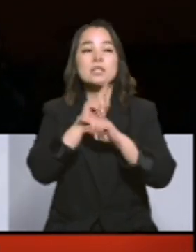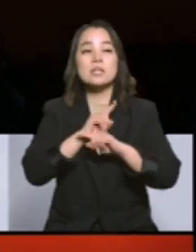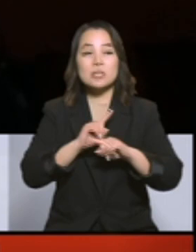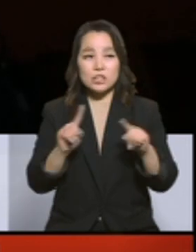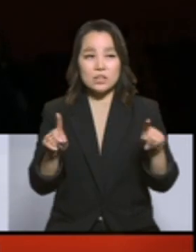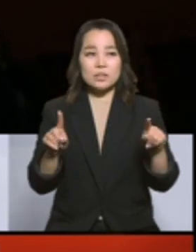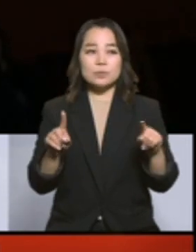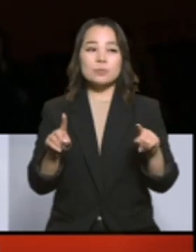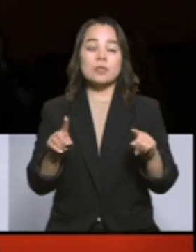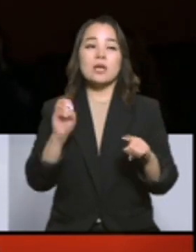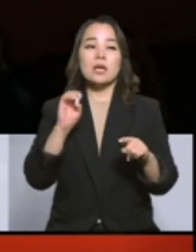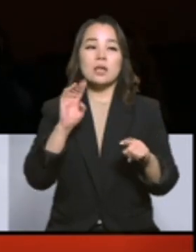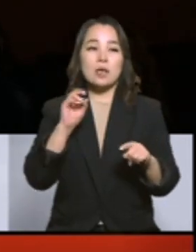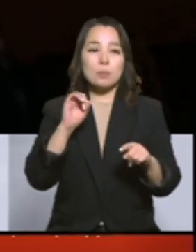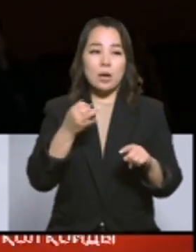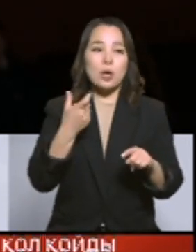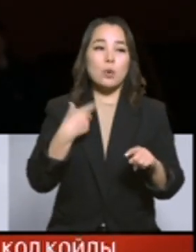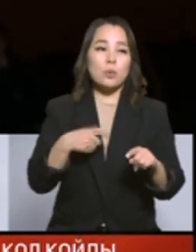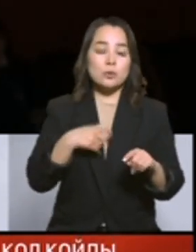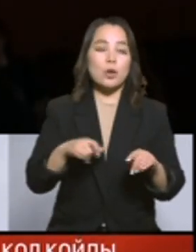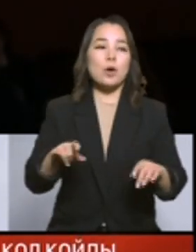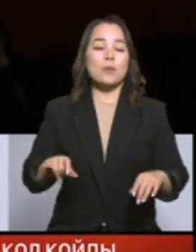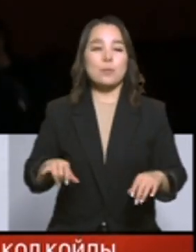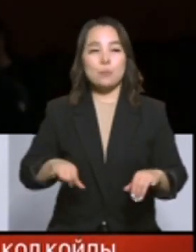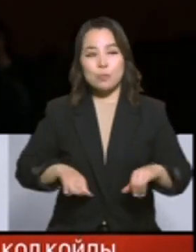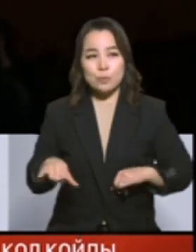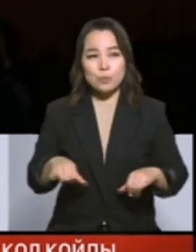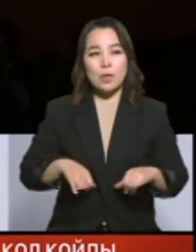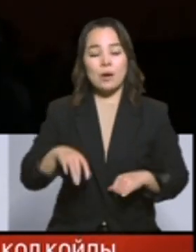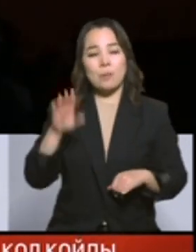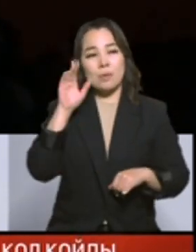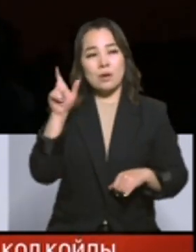ерекшелігі Еркебай өз бұзық бала болып,